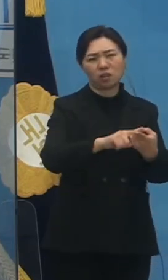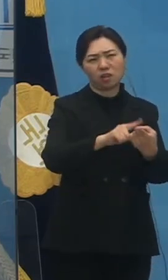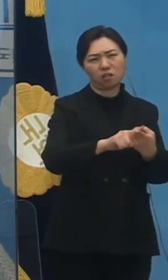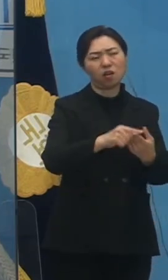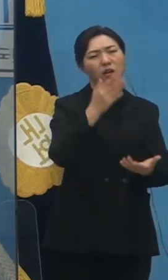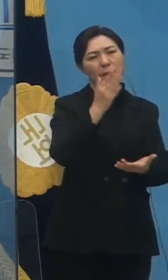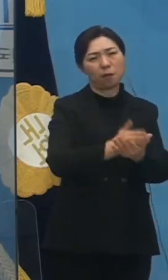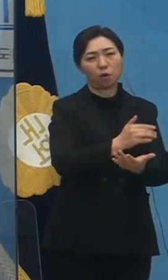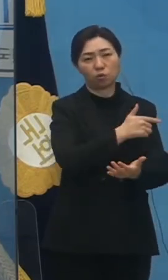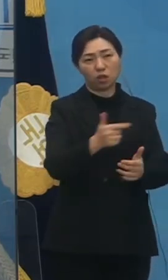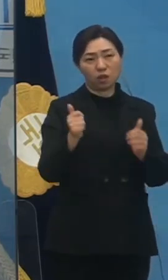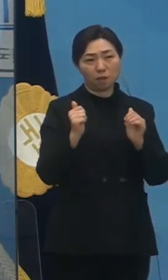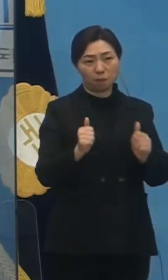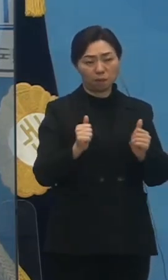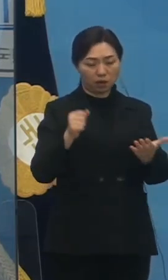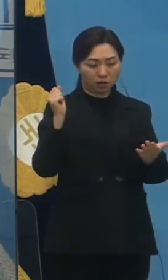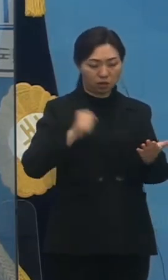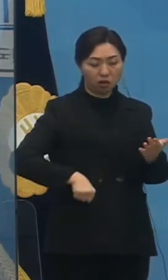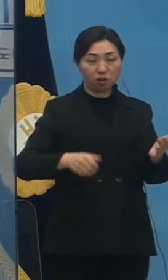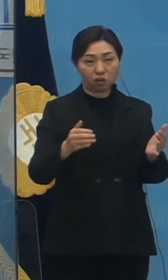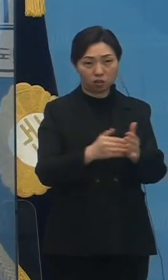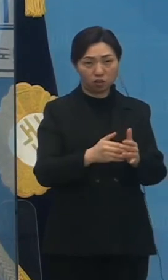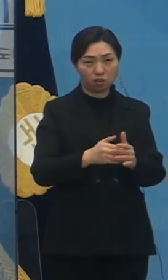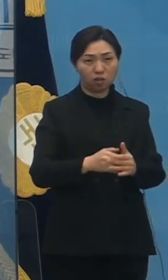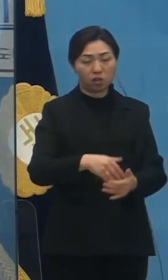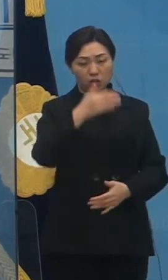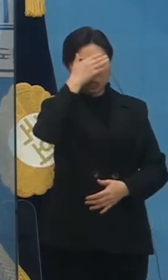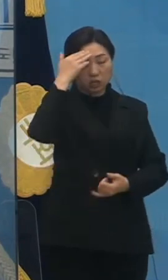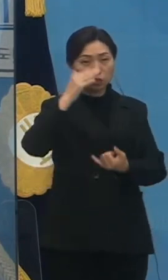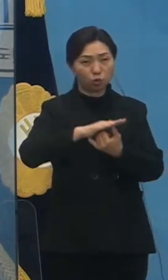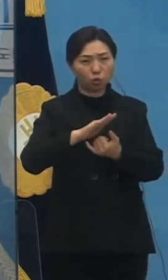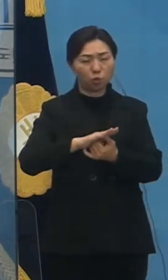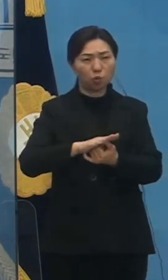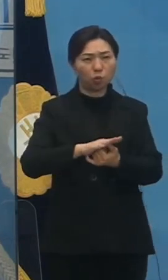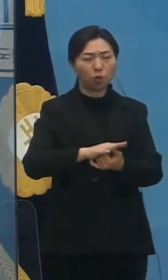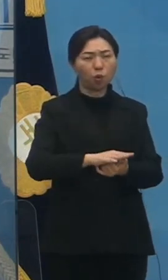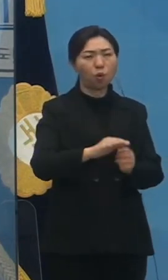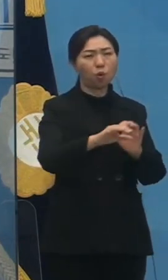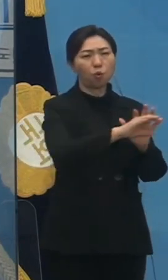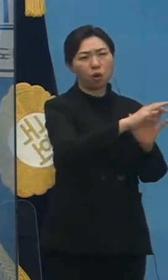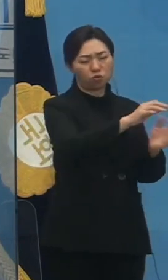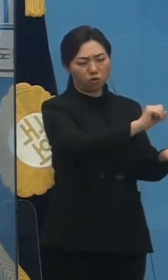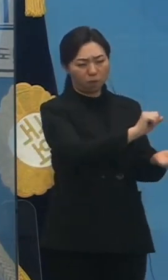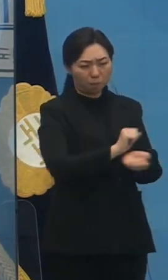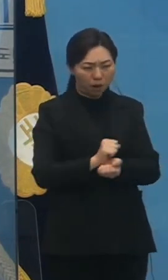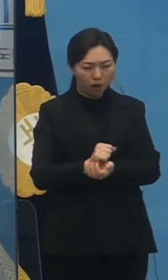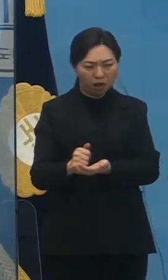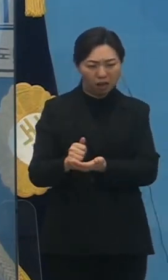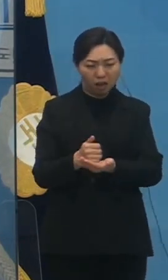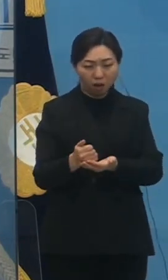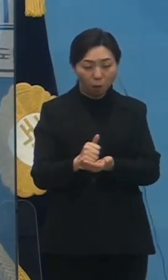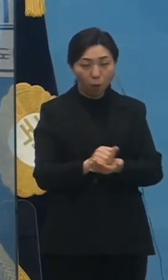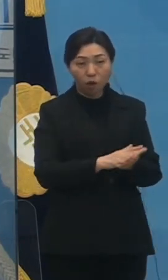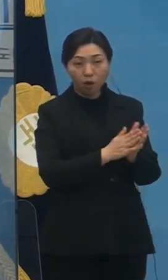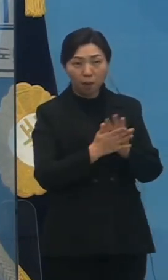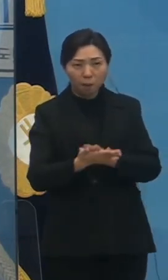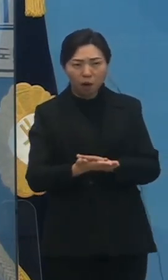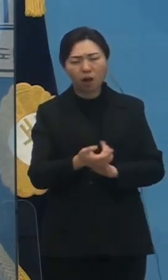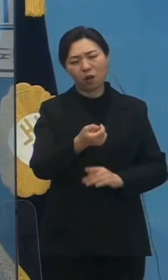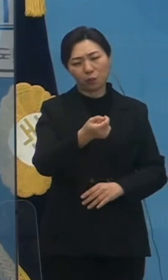코로나19 감염 중증 화율이 현재의 낮고 사망 사례가 없는 12세에서